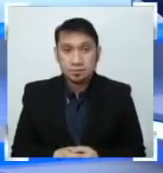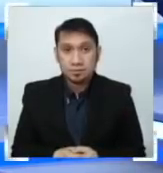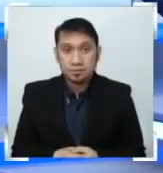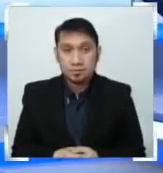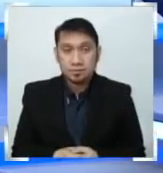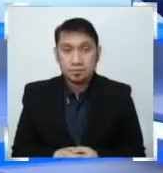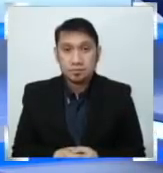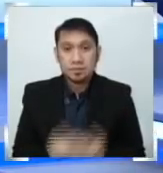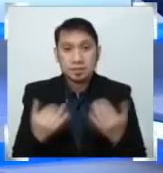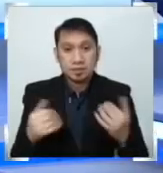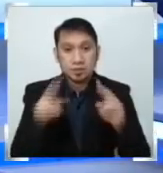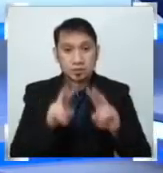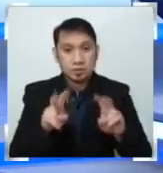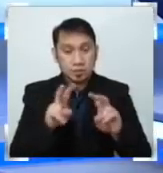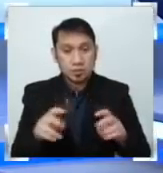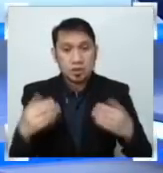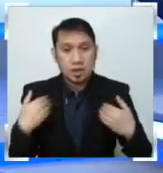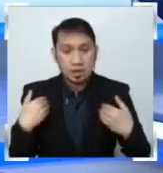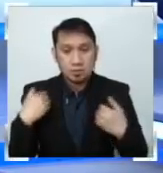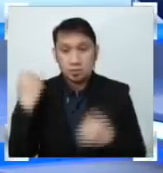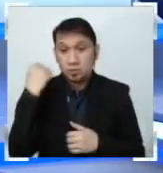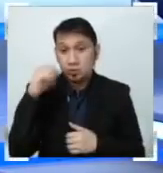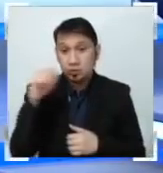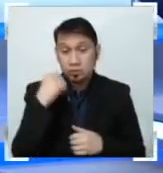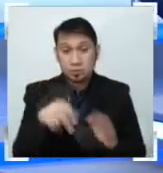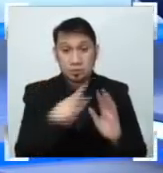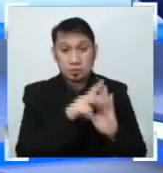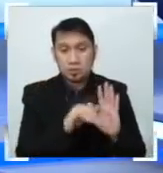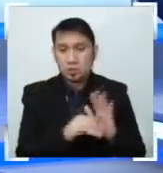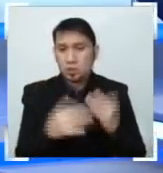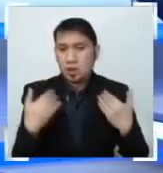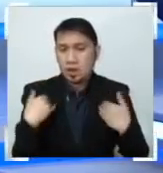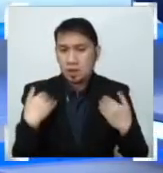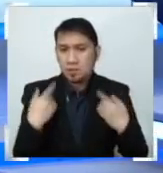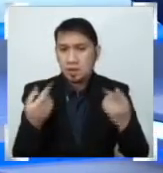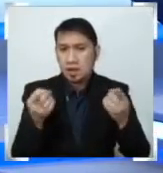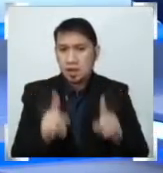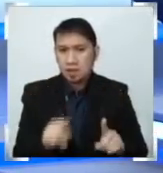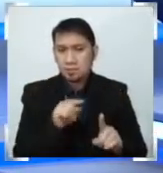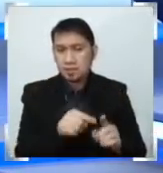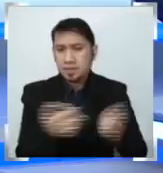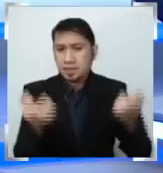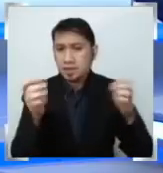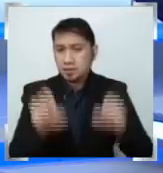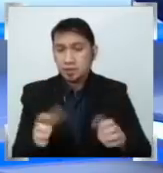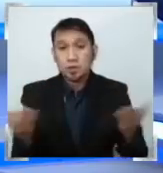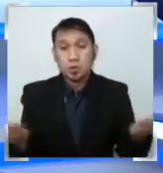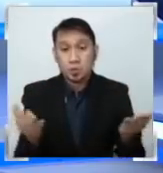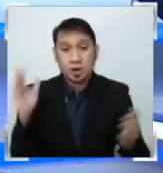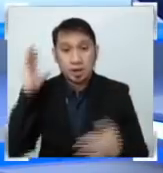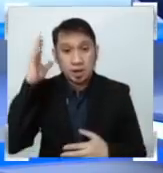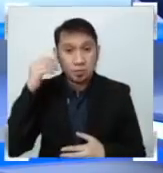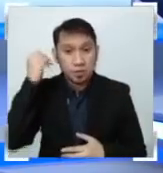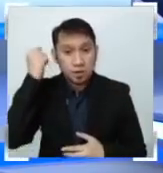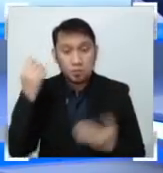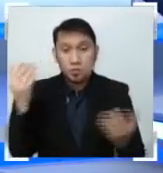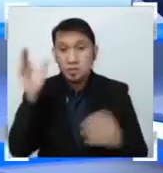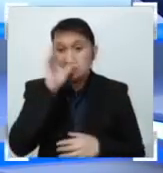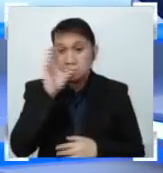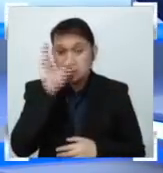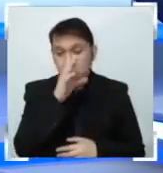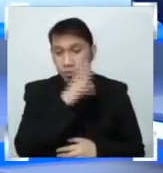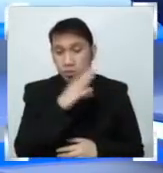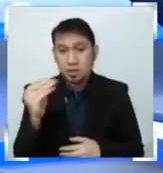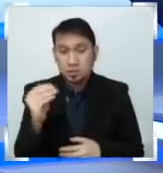Iniimbestigahan na ang mga naitalang paglabag sa health protocols sa magkahiwalay na social gathering sa Lapu-Lapu, Cebu at Tulunan,